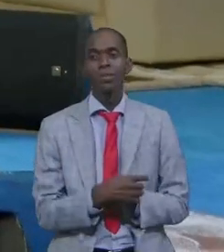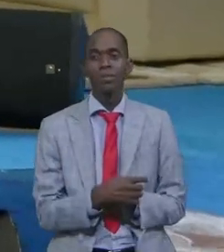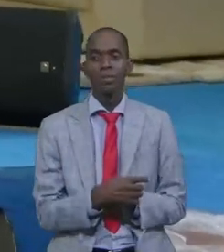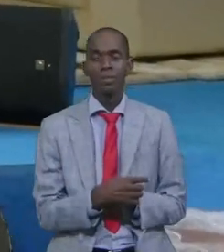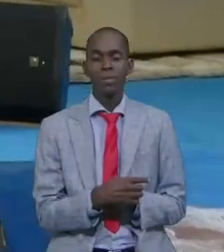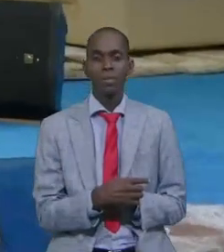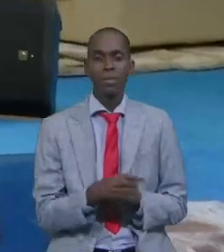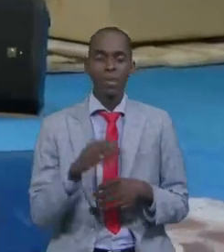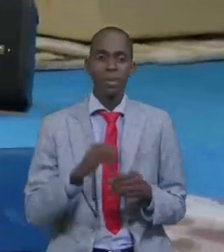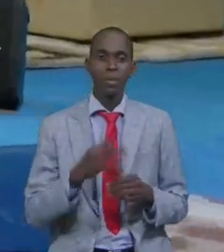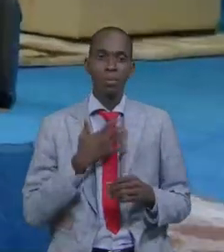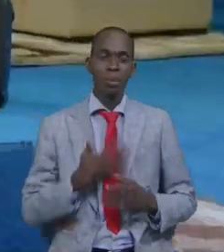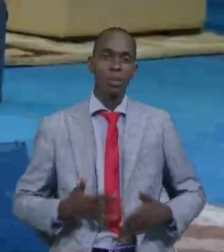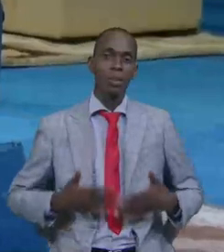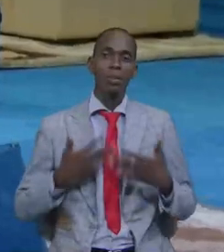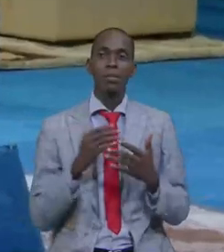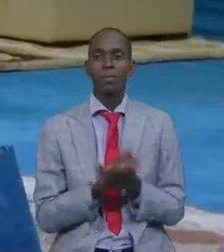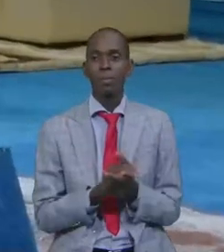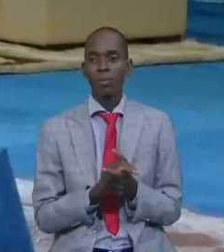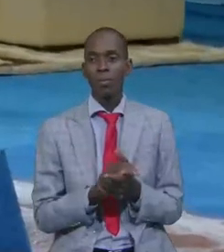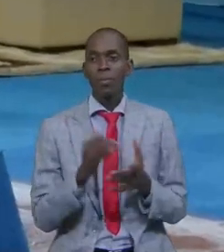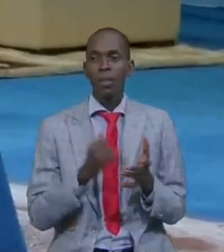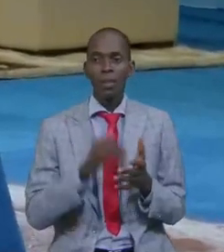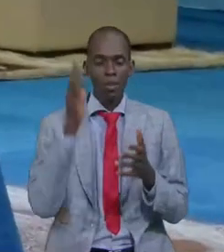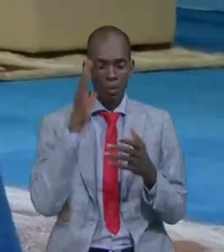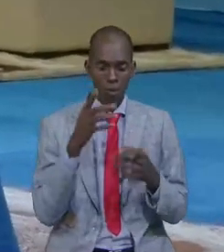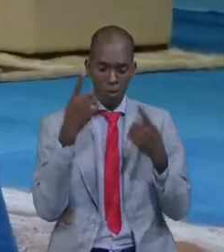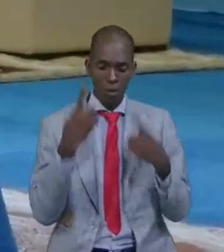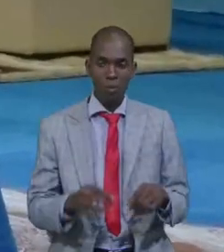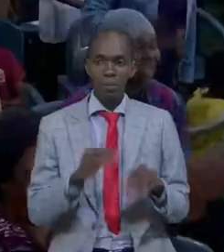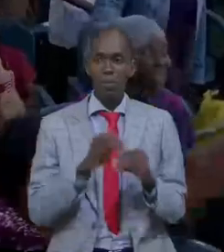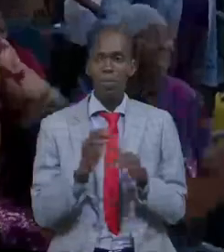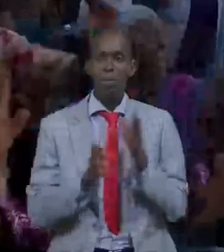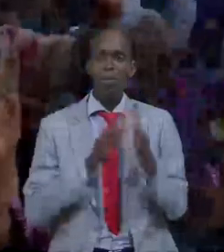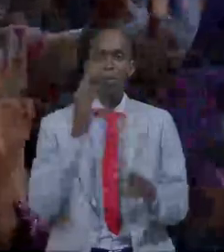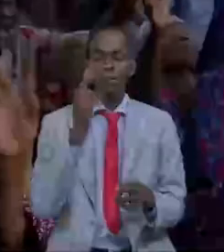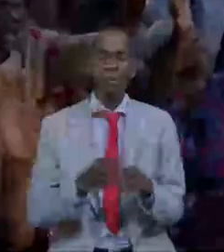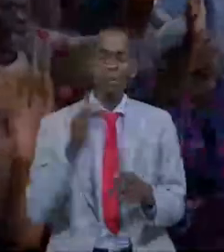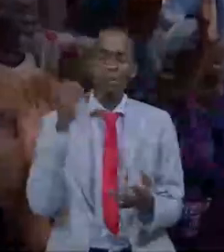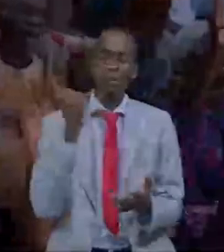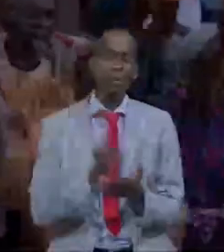vie, et ça va se produire au nom de Jésus.